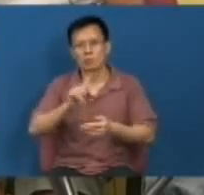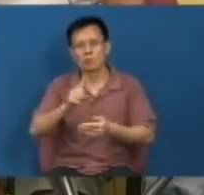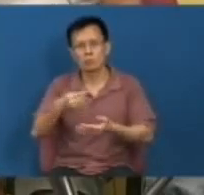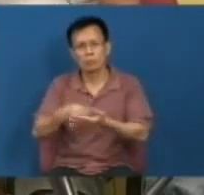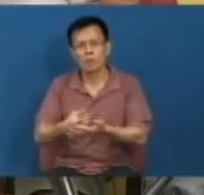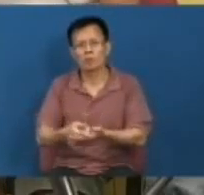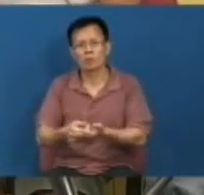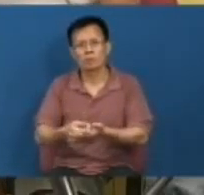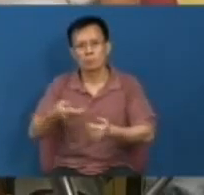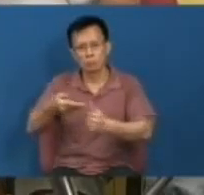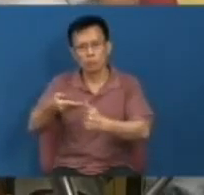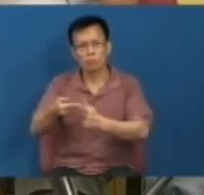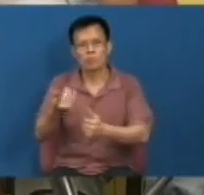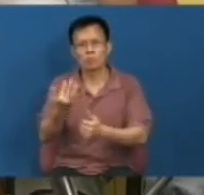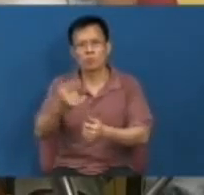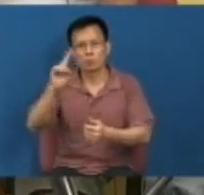佢賠又賠幾千蚊，